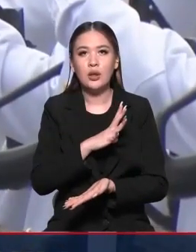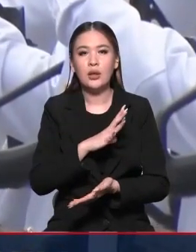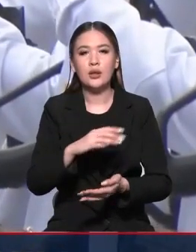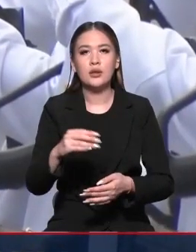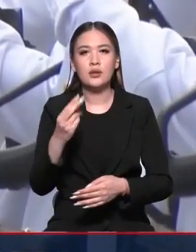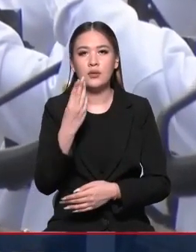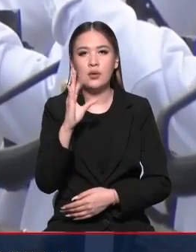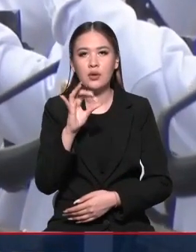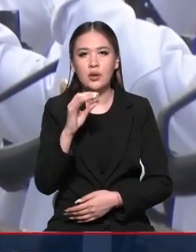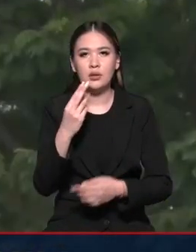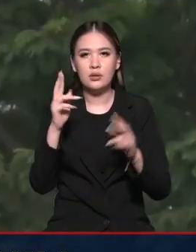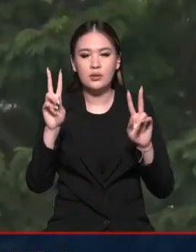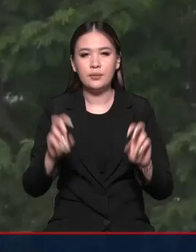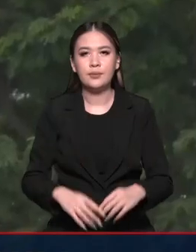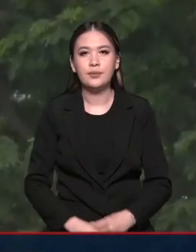дворец